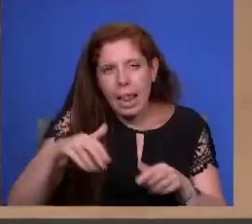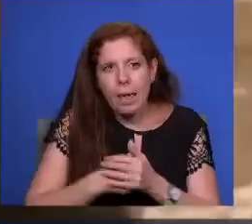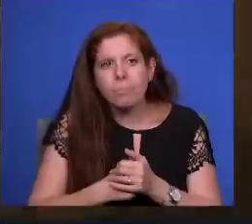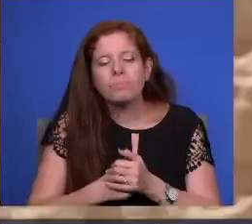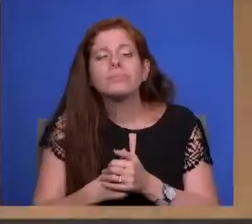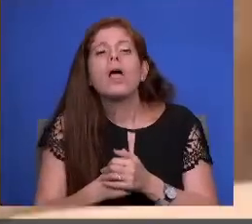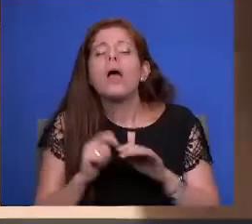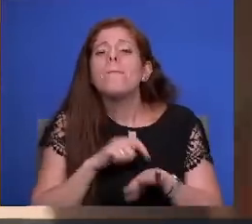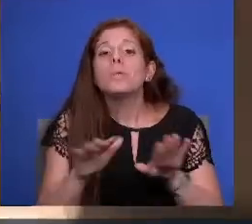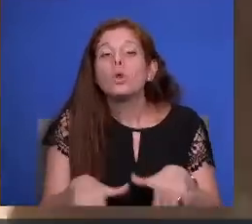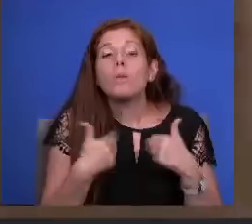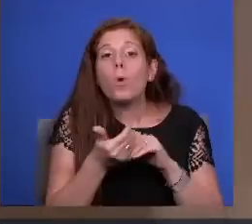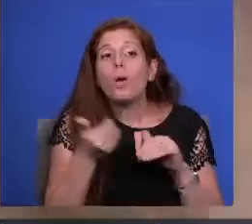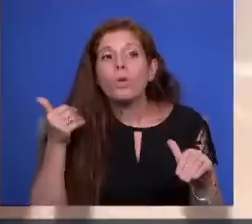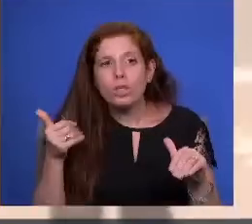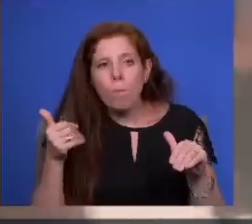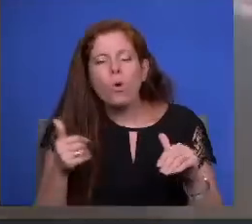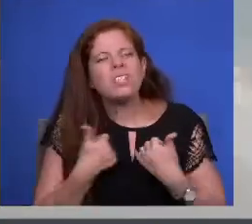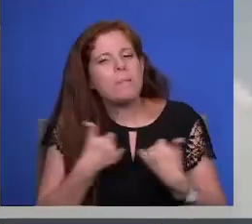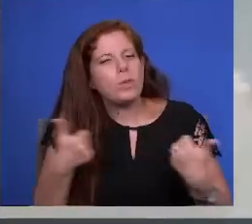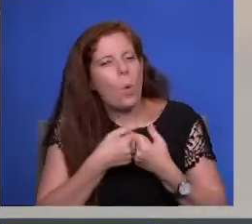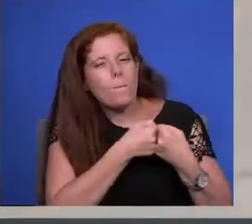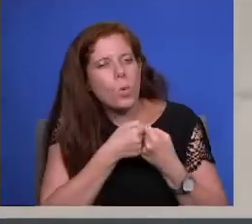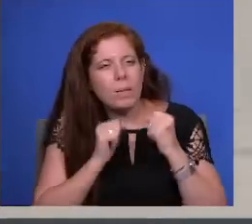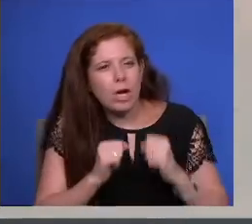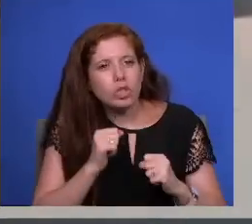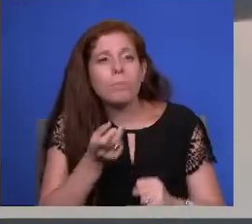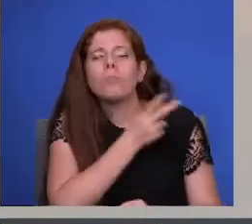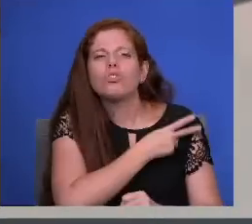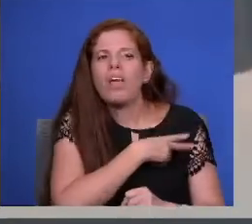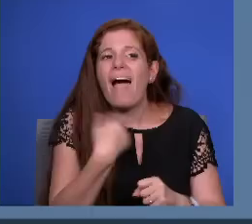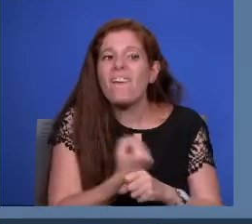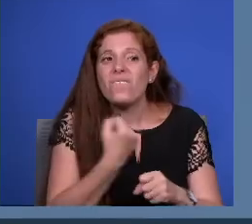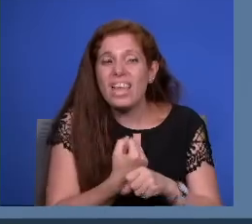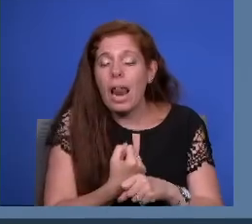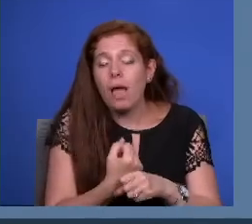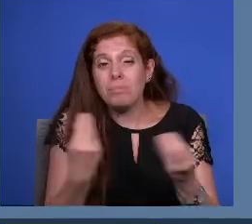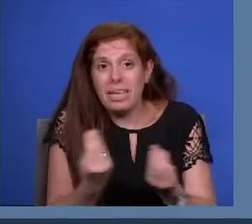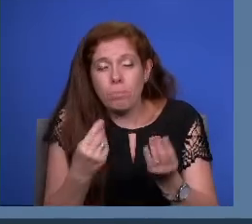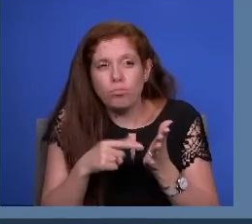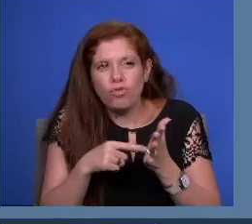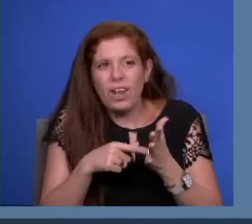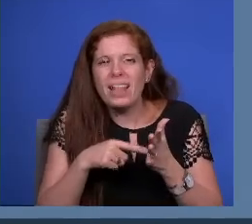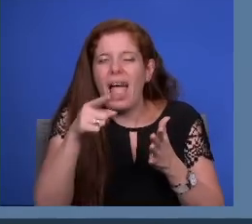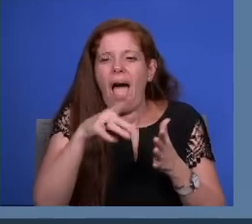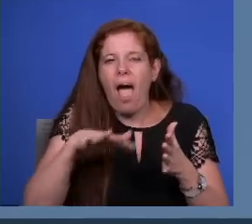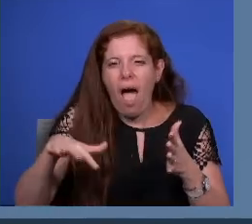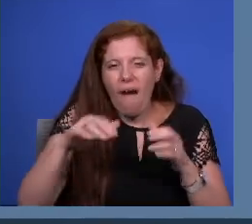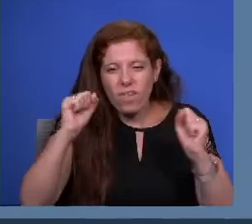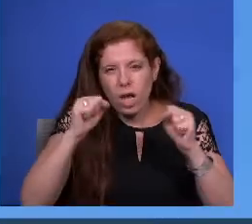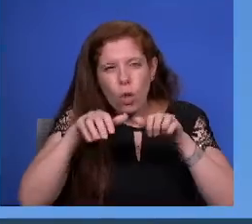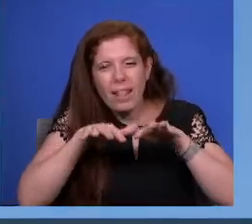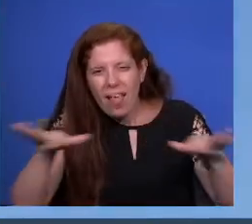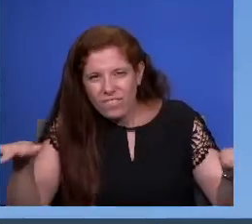בשעות הבוקר המוקדמות התפתחו עימותים קשים. המשטרה הפעילה אמצעים לפיזור הפגנות, ובהם רחפן שהטיל גז מדמיע